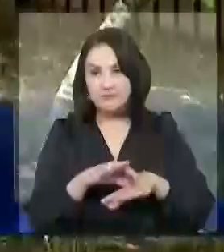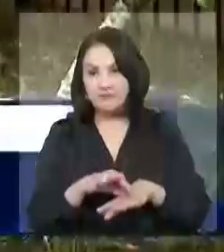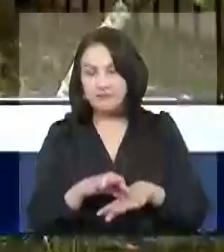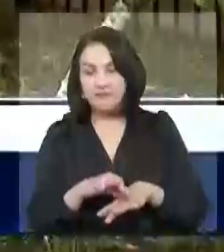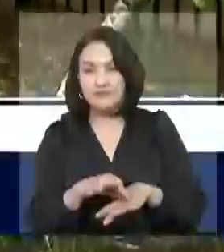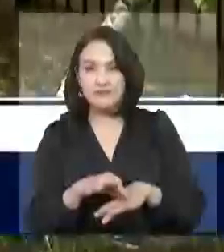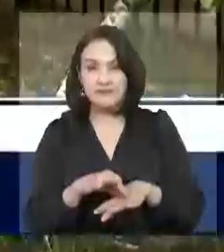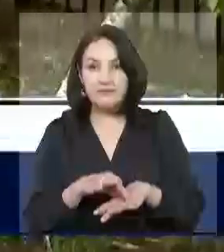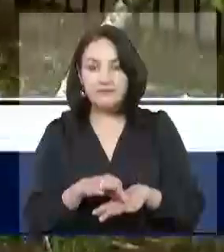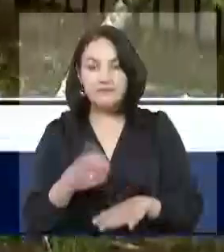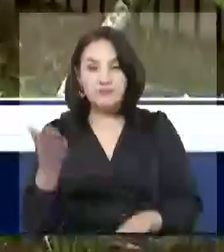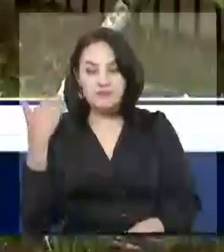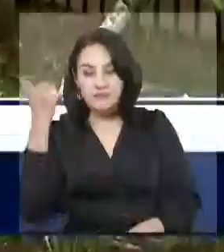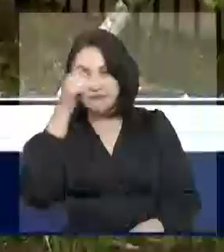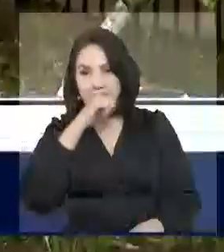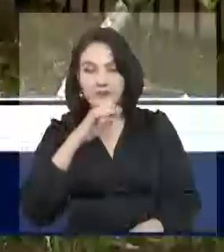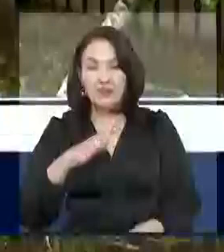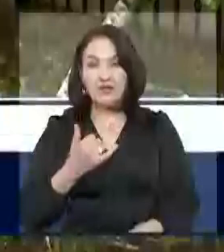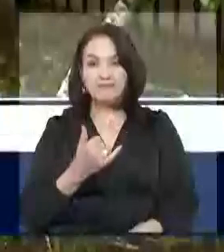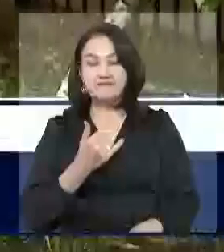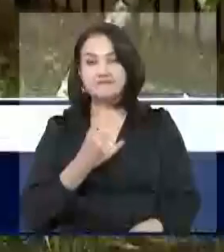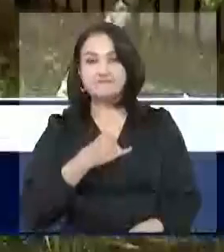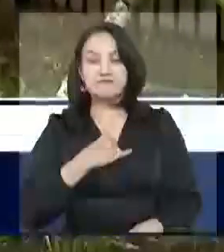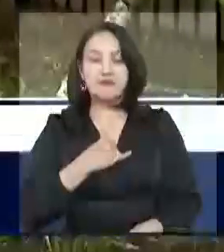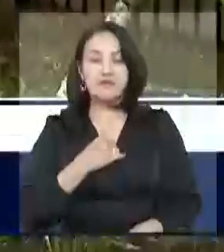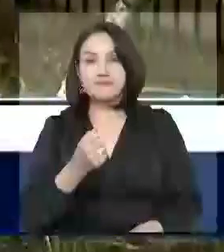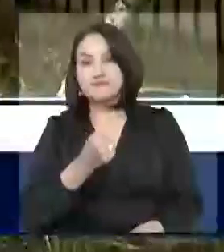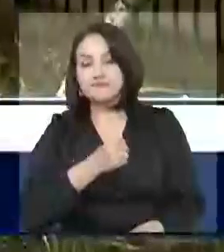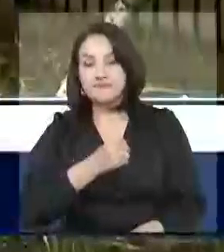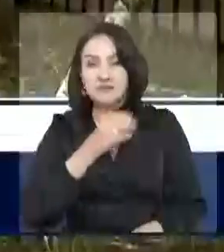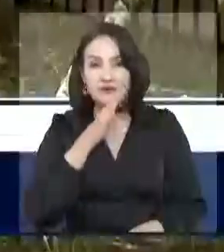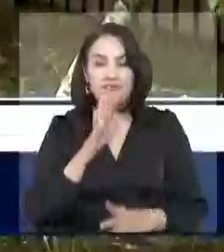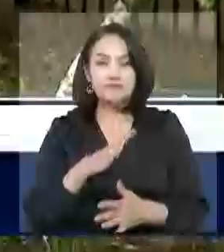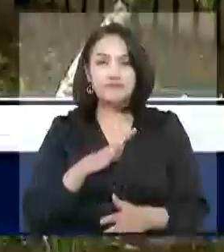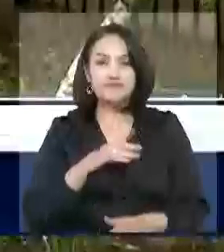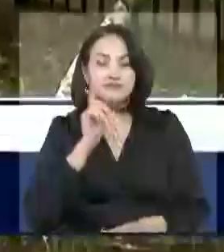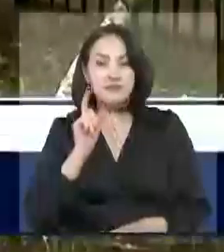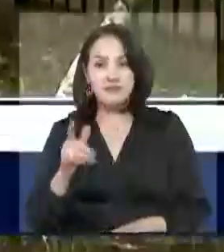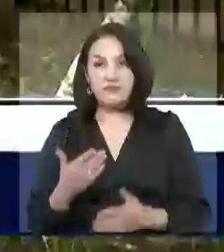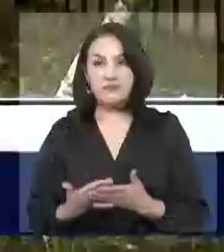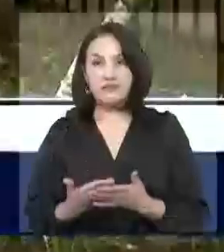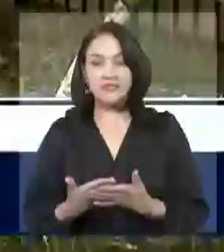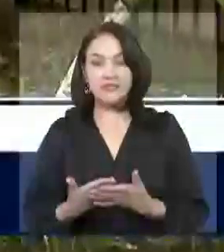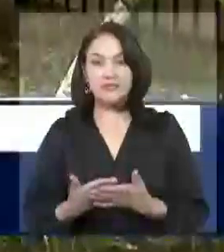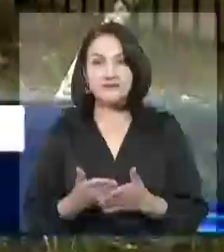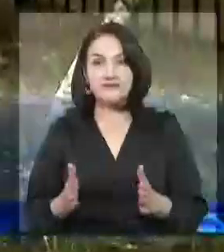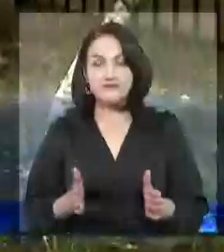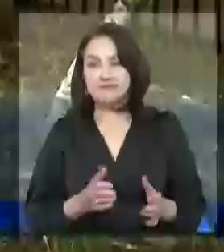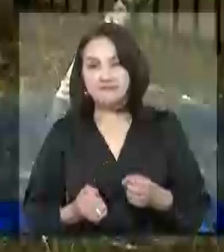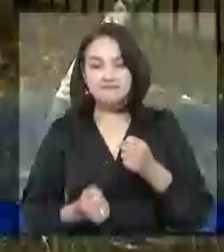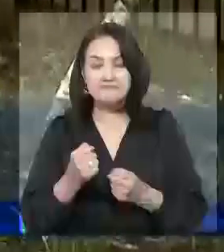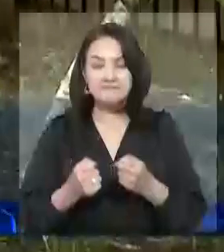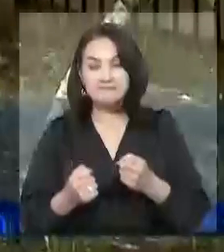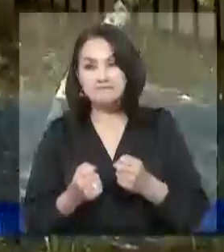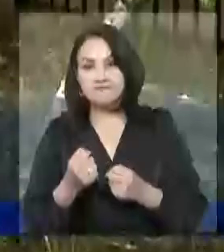барысында былтыр ғана бізде қайғылы оқиғалар орын алды. Яғни мына жасөспірімдер көлік